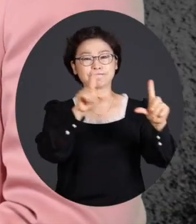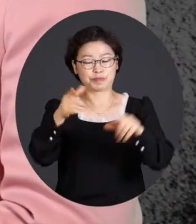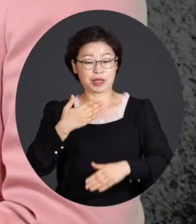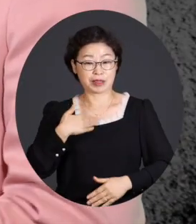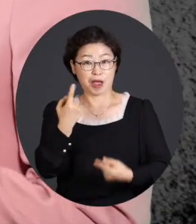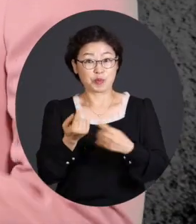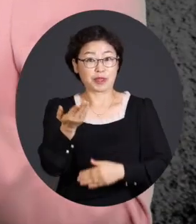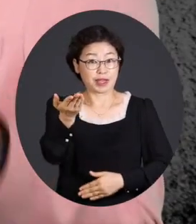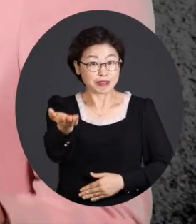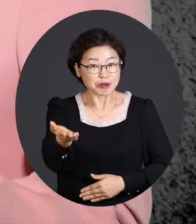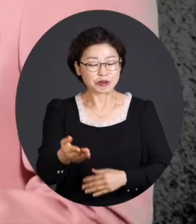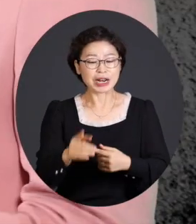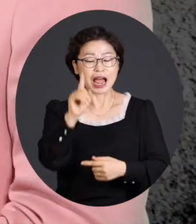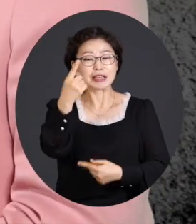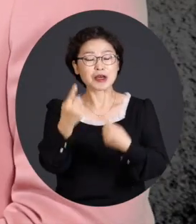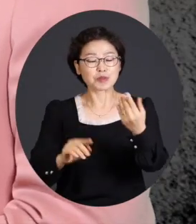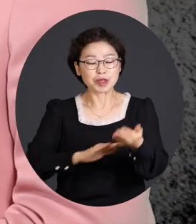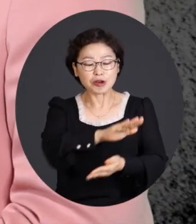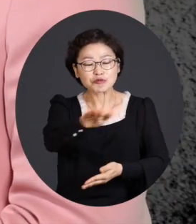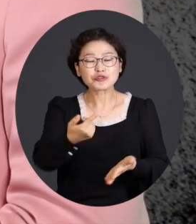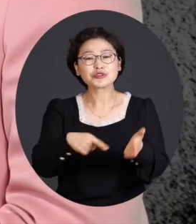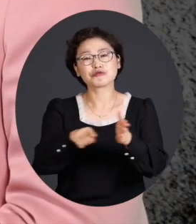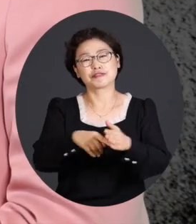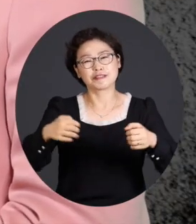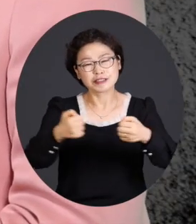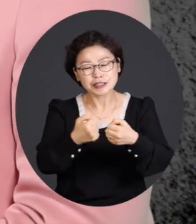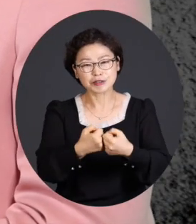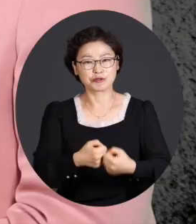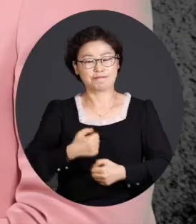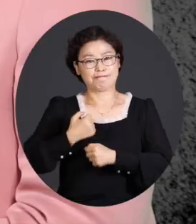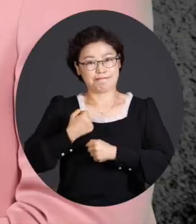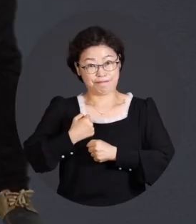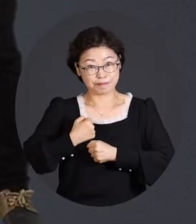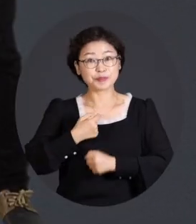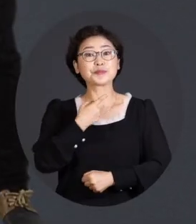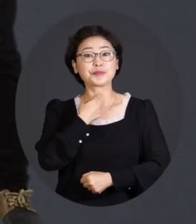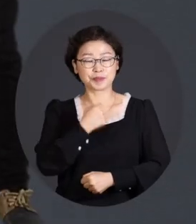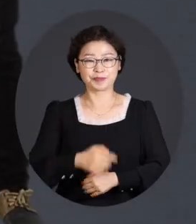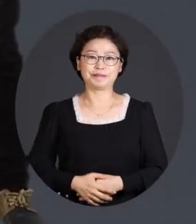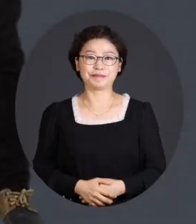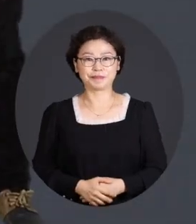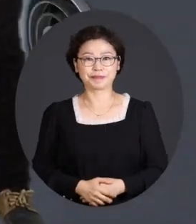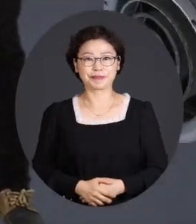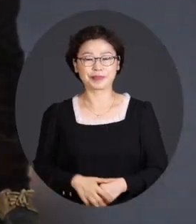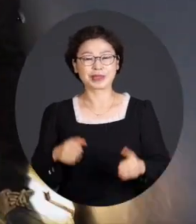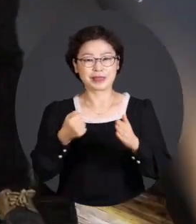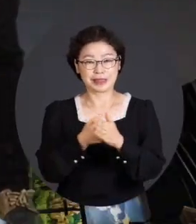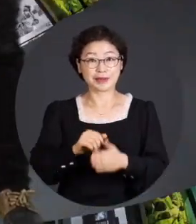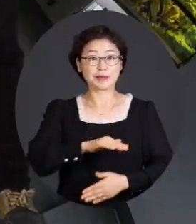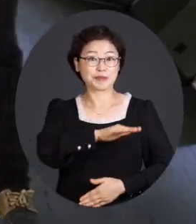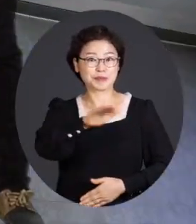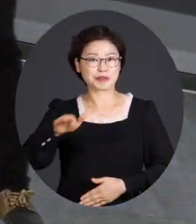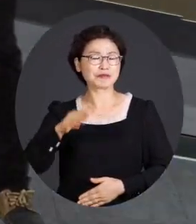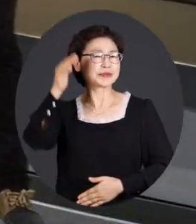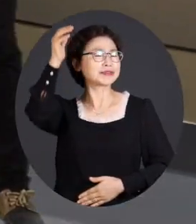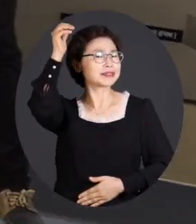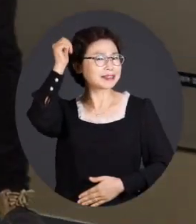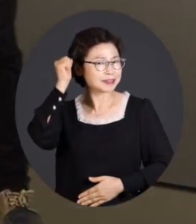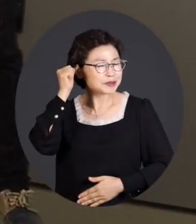너를, 하나보다 우리를 위해 싸우고 지켜왔습니다. 그래서 우리는 기억해야